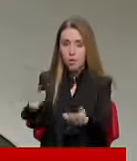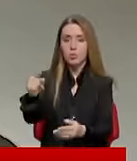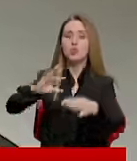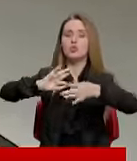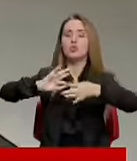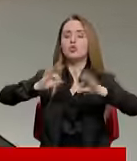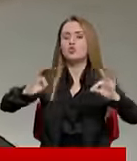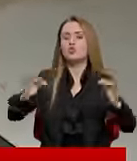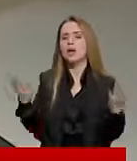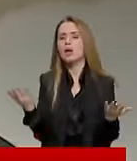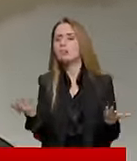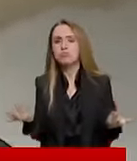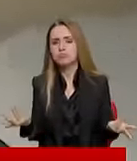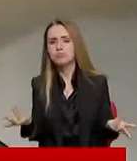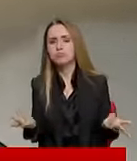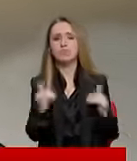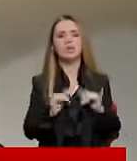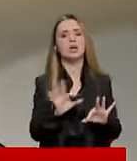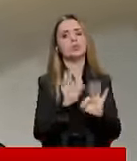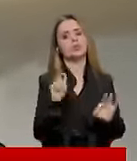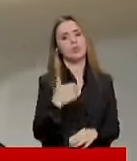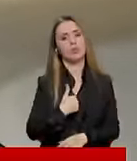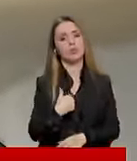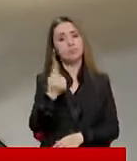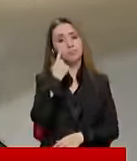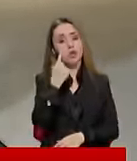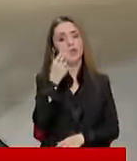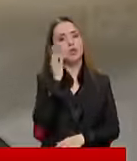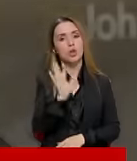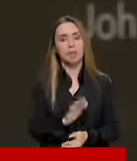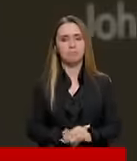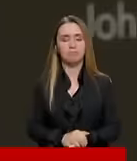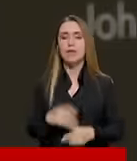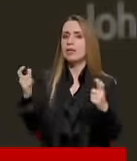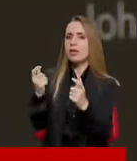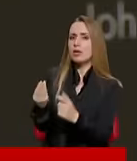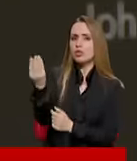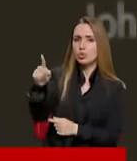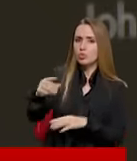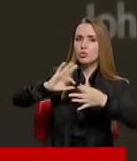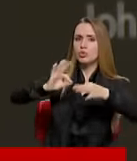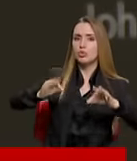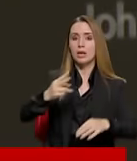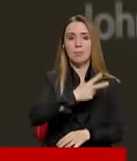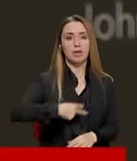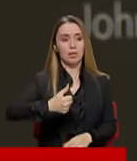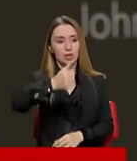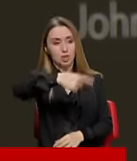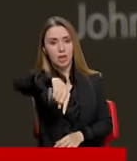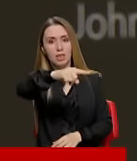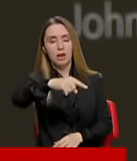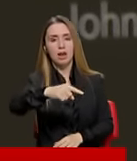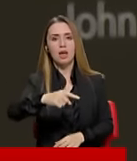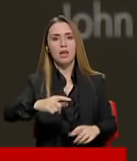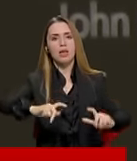bu söylem ne kadar ya çok rahatsız ediyor beni bakın şöyle bir de nereden çıktı Efendim Belediye Başkanların yani